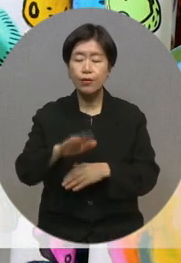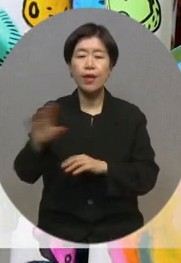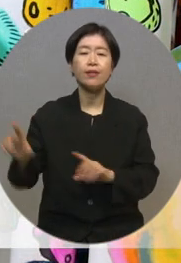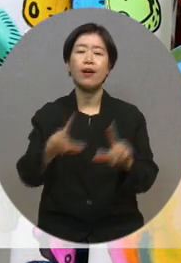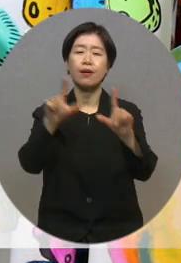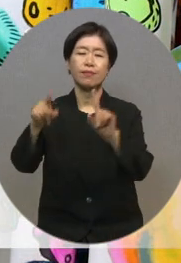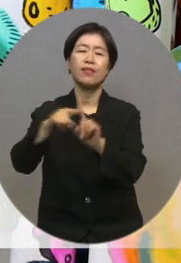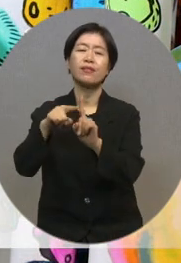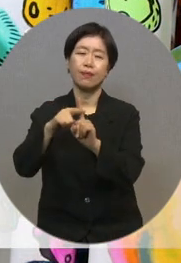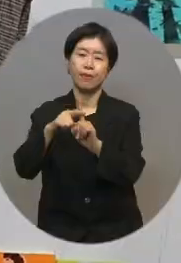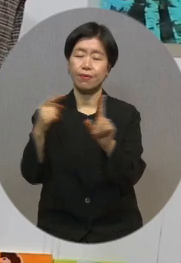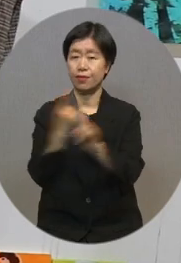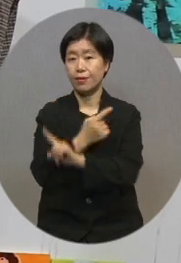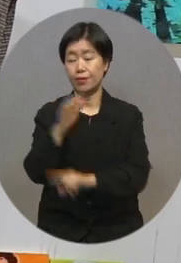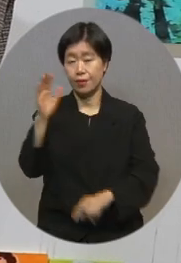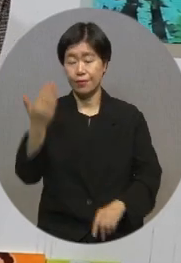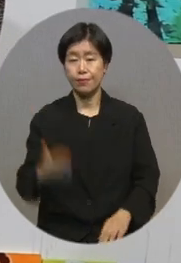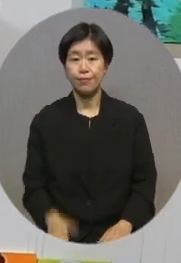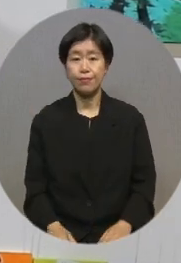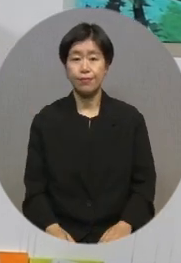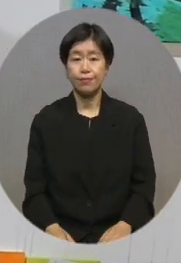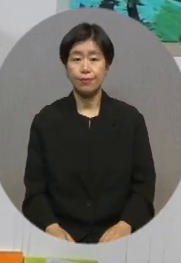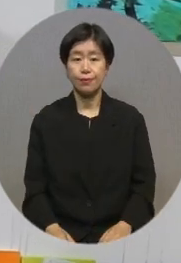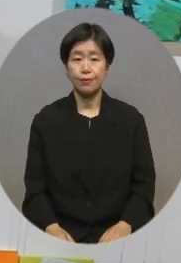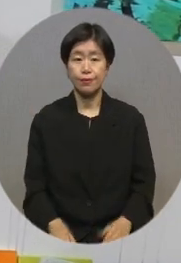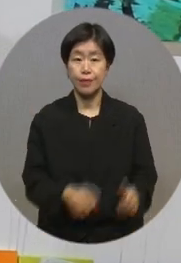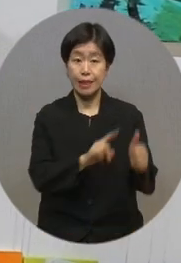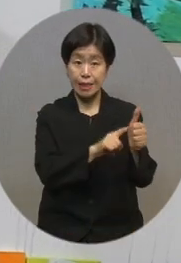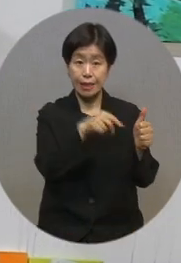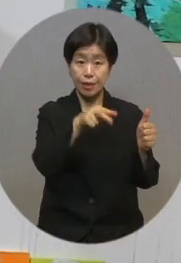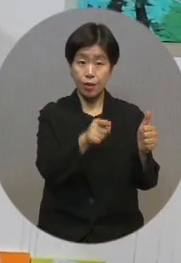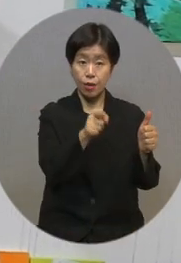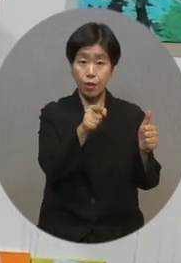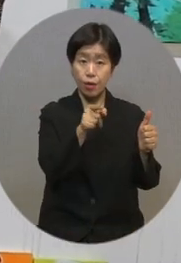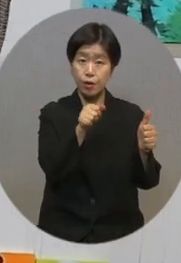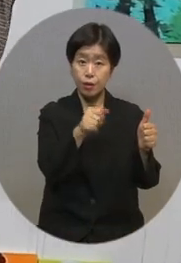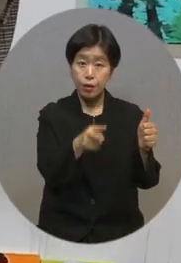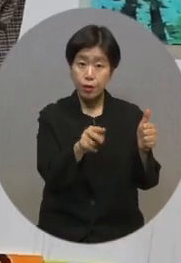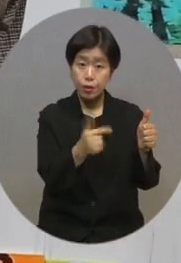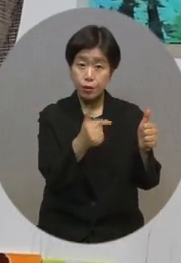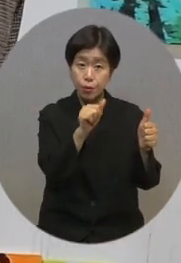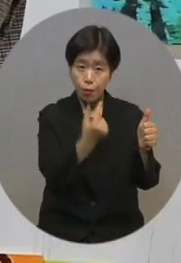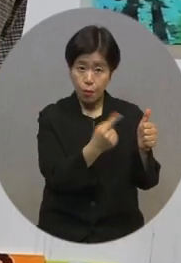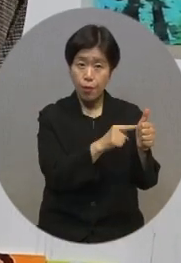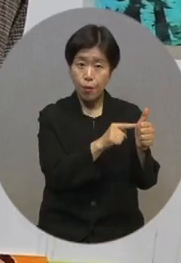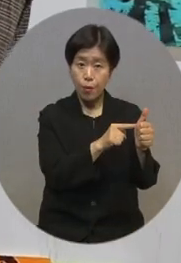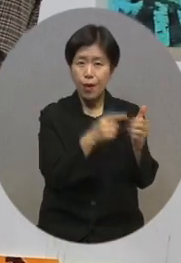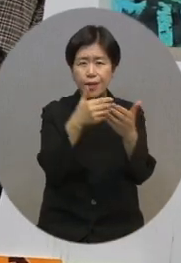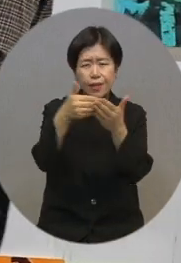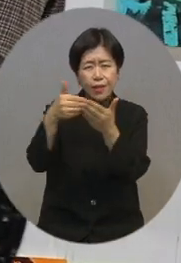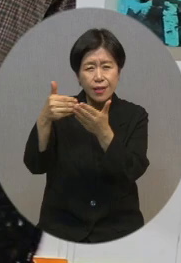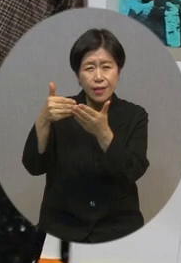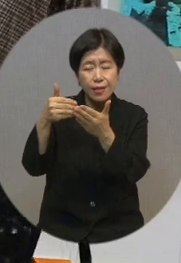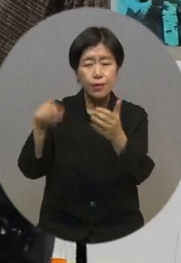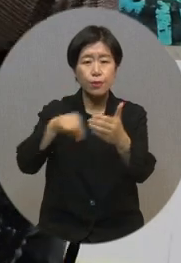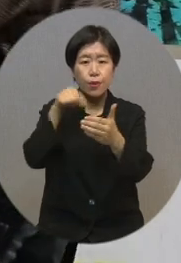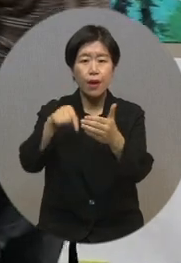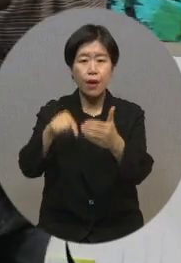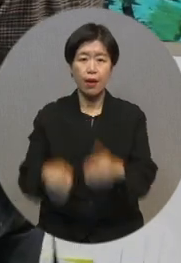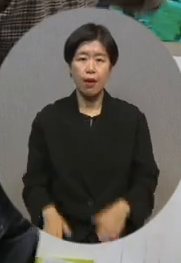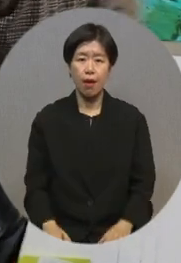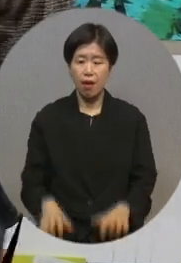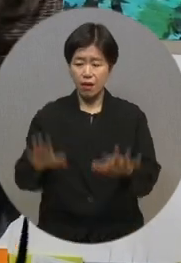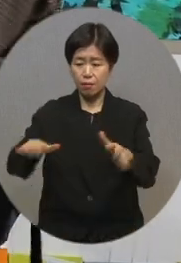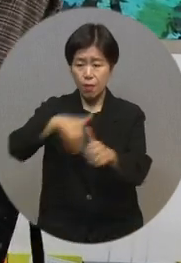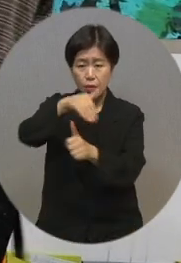긍정적으로도 바라보고 서현우 작가의 이러한 기획의 의도는 어려운 현실을 가식 없이